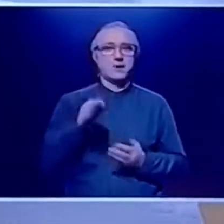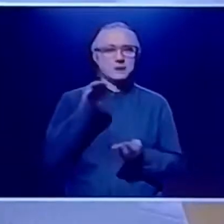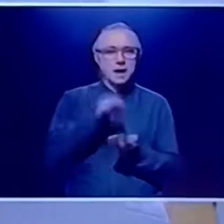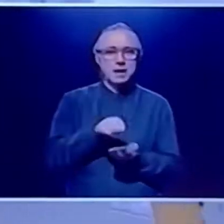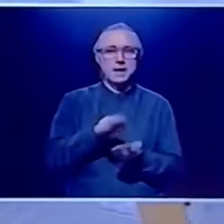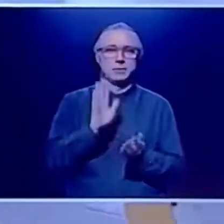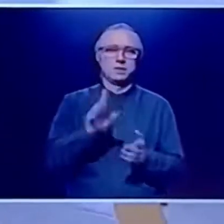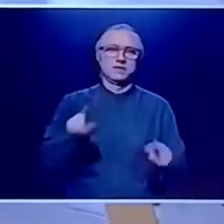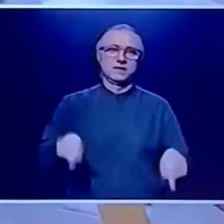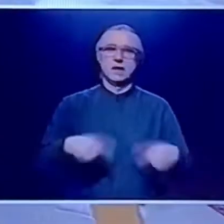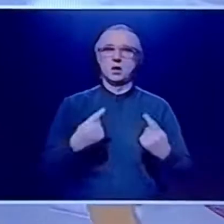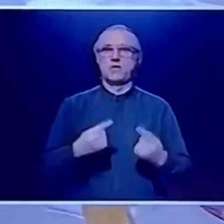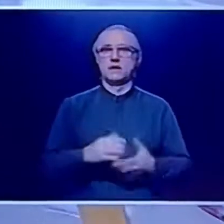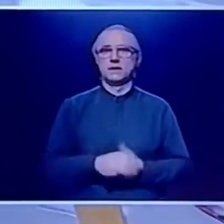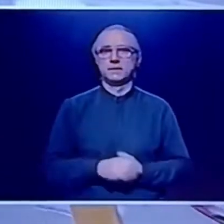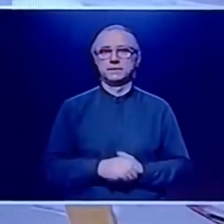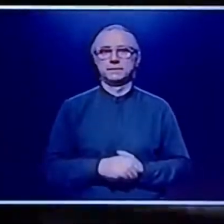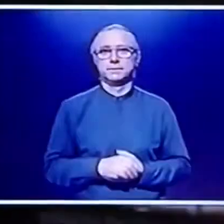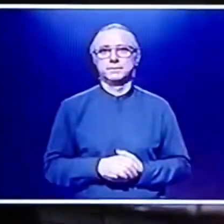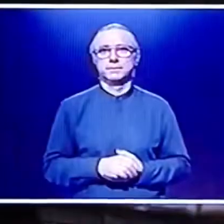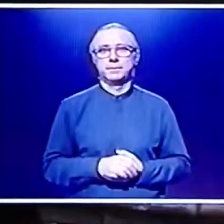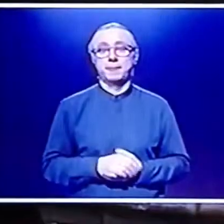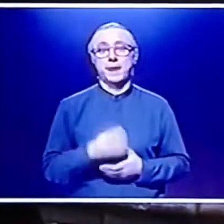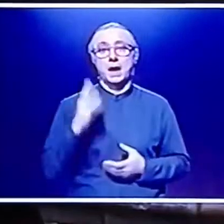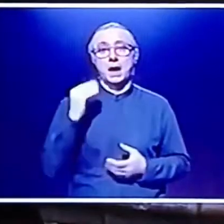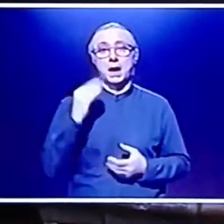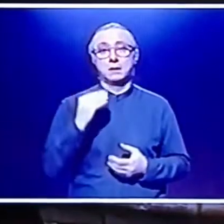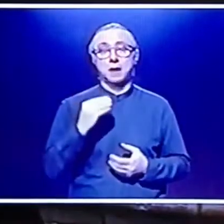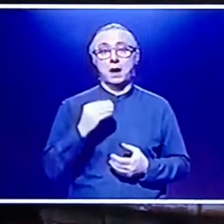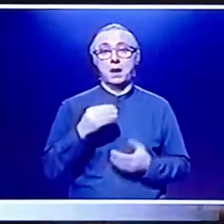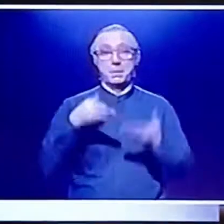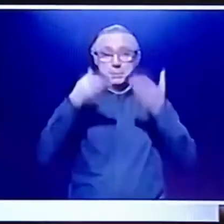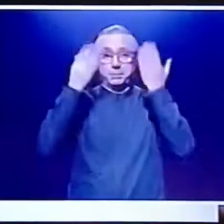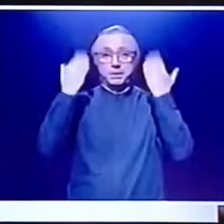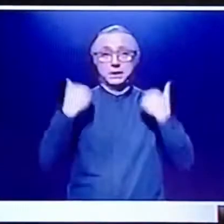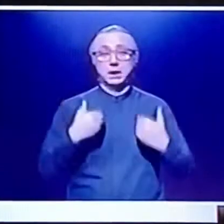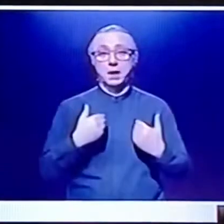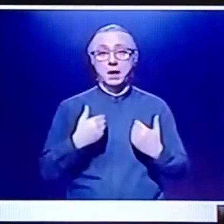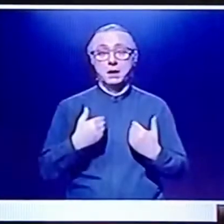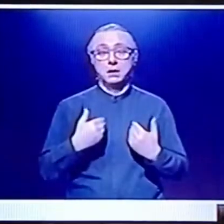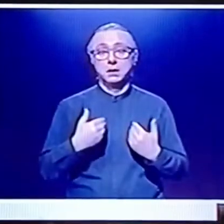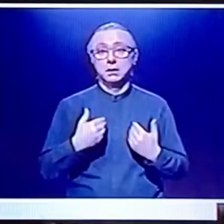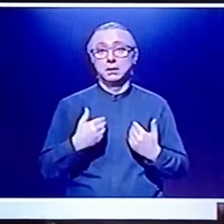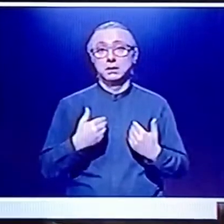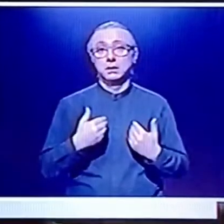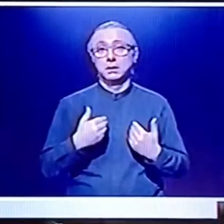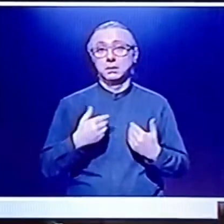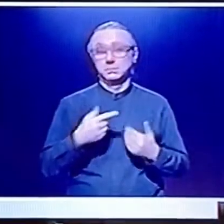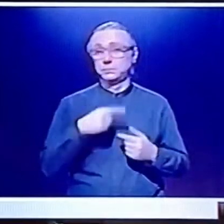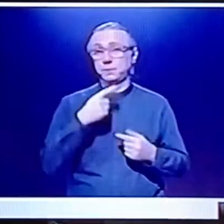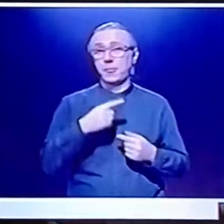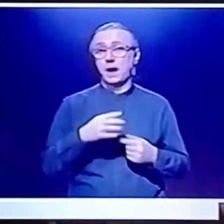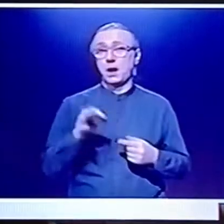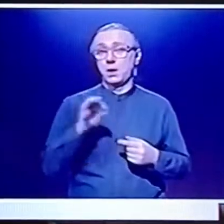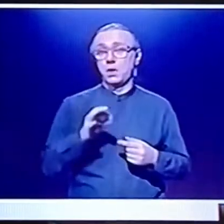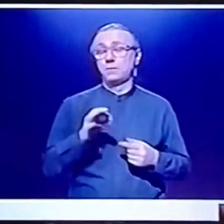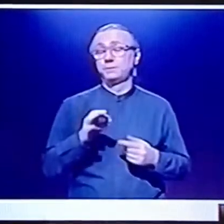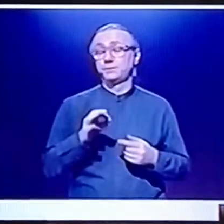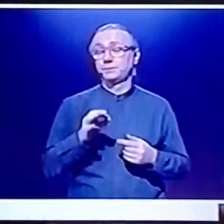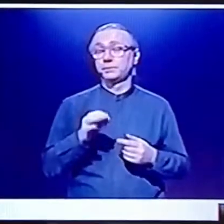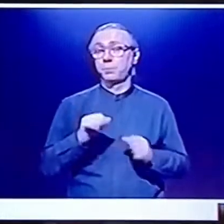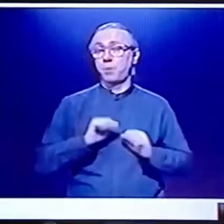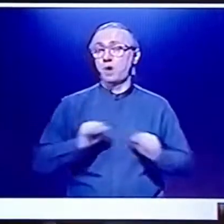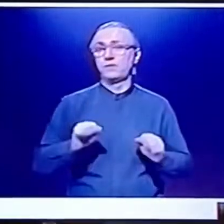восстановлено. Когда вышло обращение патриарха об уяснении подвига новомученикова и исповедника в